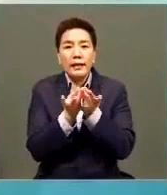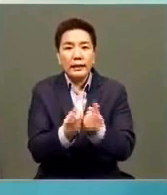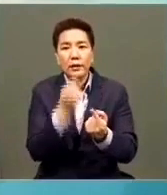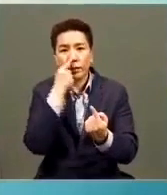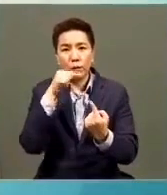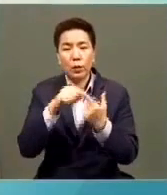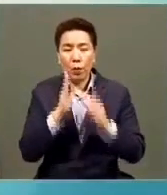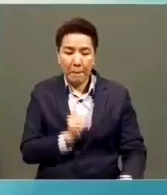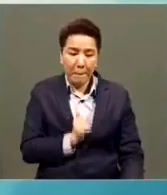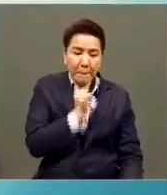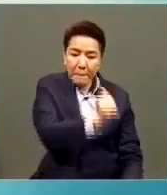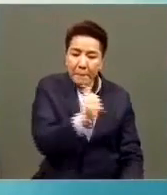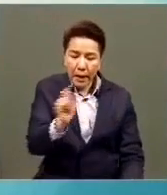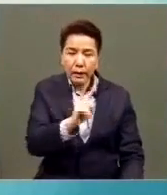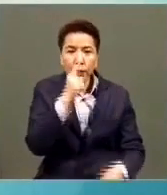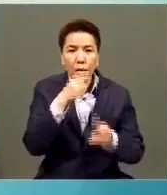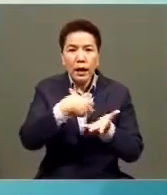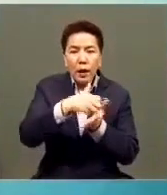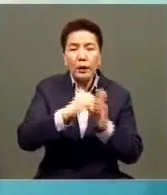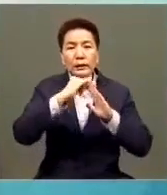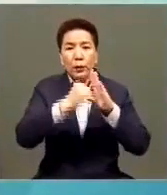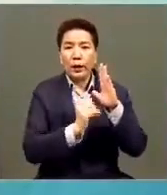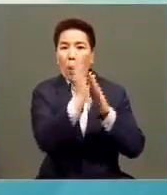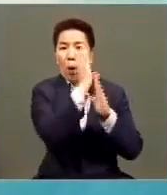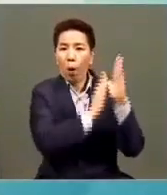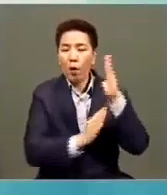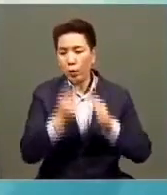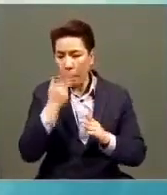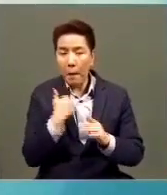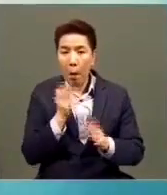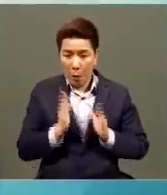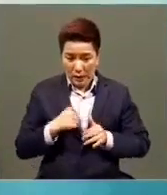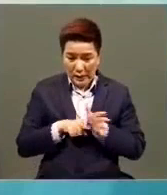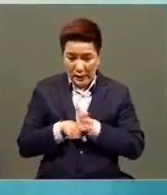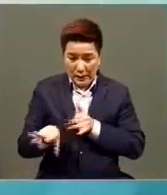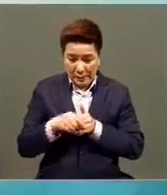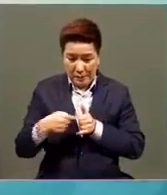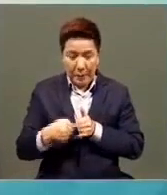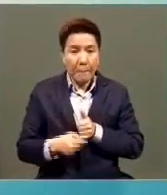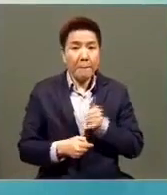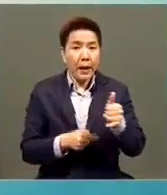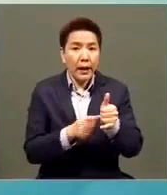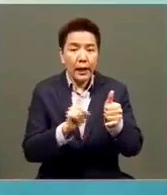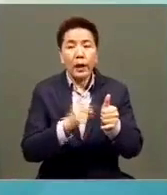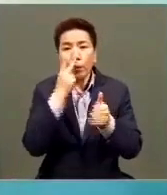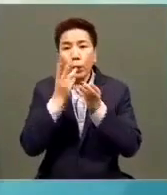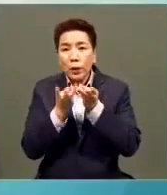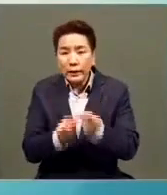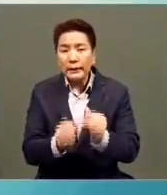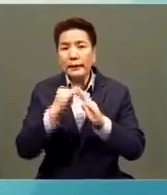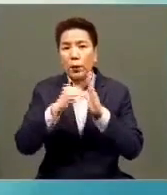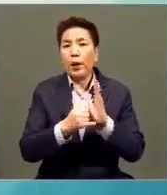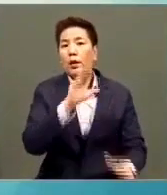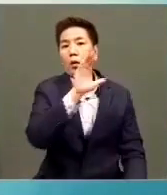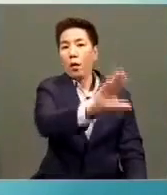ทม์ไลน์ของผู้ติดเชื้อแต่ละรายแต่ละจังหวัดให้ทุกท่านได้ติดตามกันต่อนะคะหรือว่าใครอยากจะติดตามรายละเอียดของจังหวัด